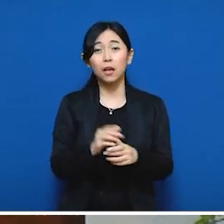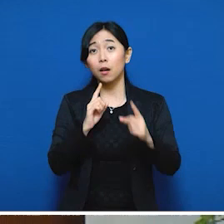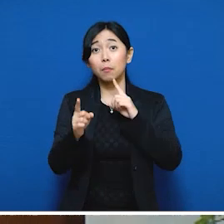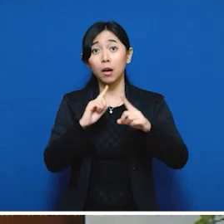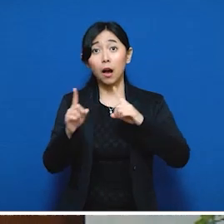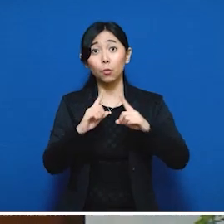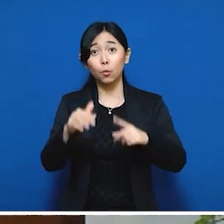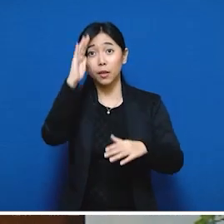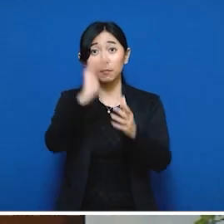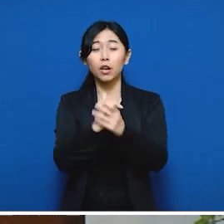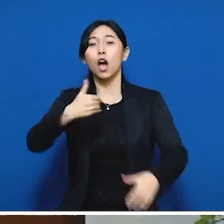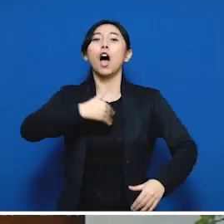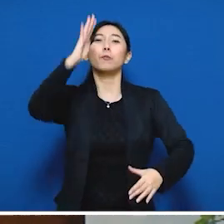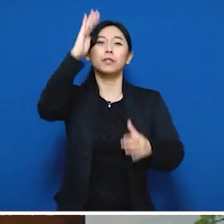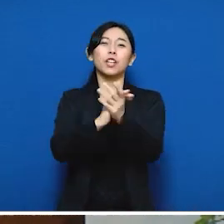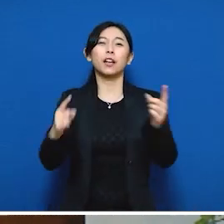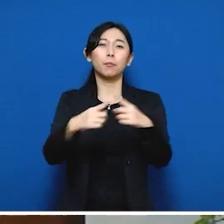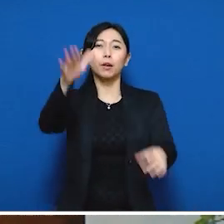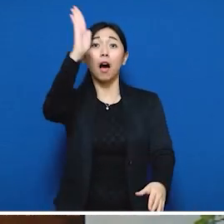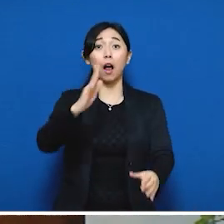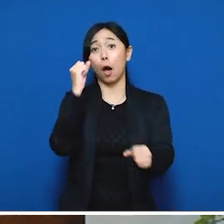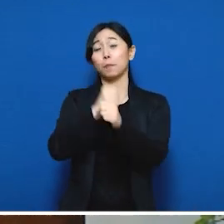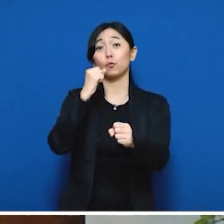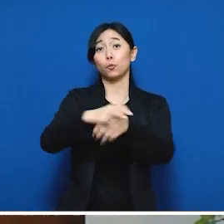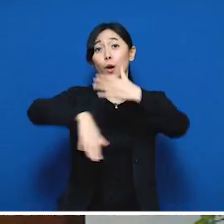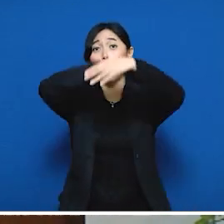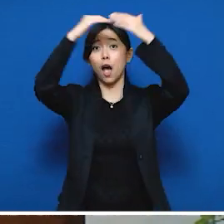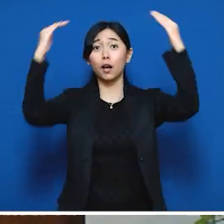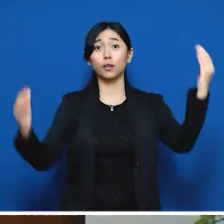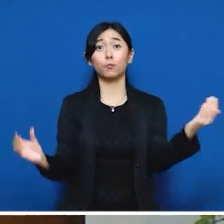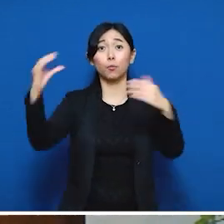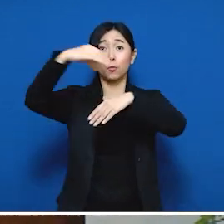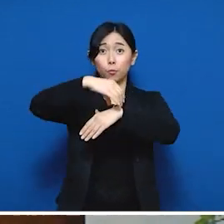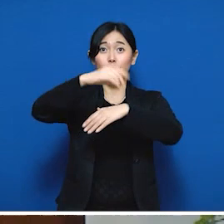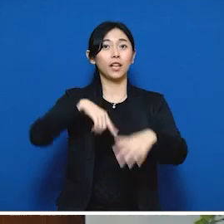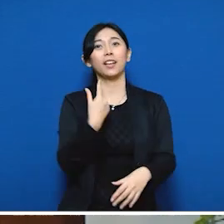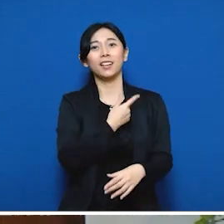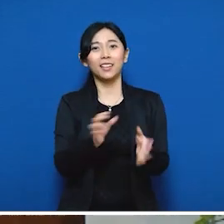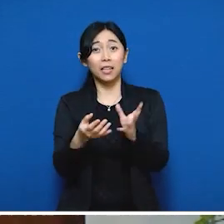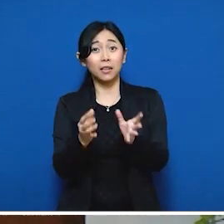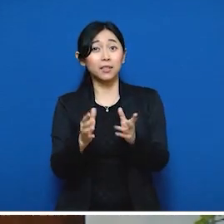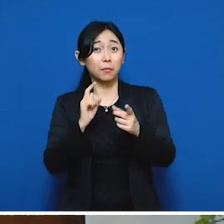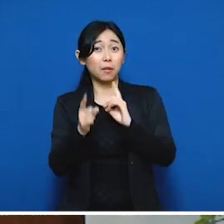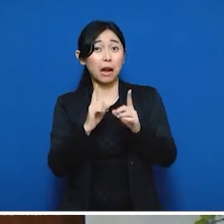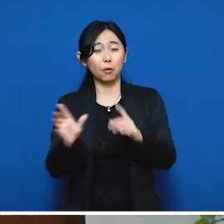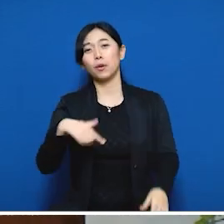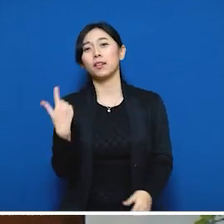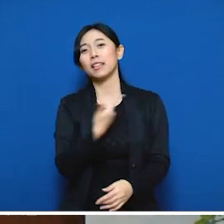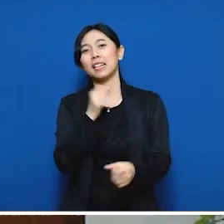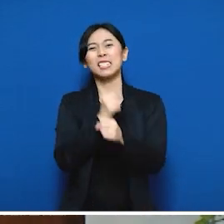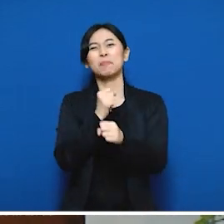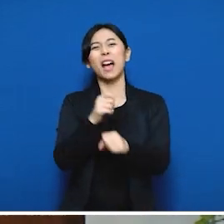mengakui iman kita. Aku percaya kepada Allah, pencipta langit dan bumi. Kita sering mengakui bahwa kita ini ciptaan